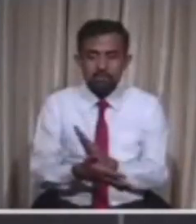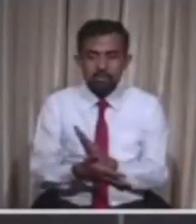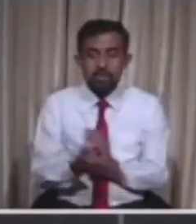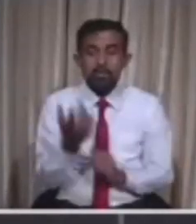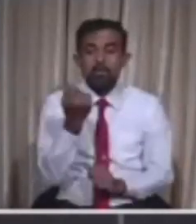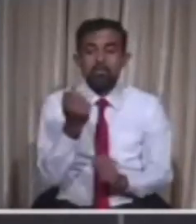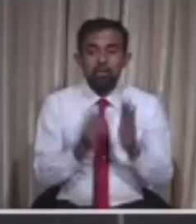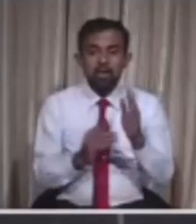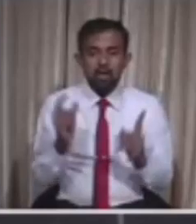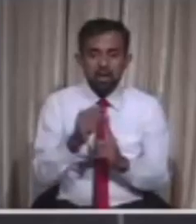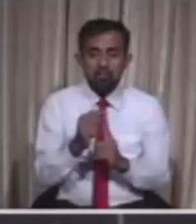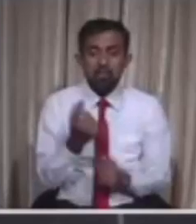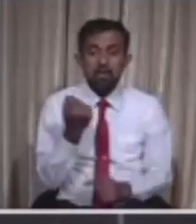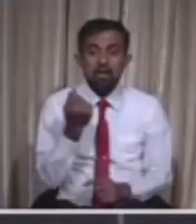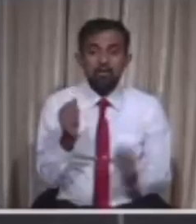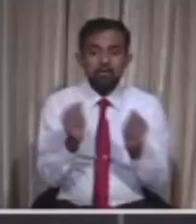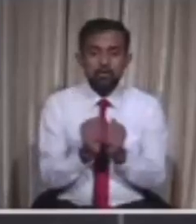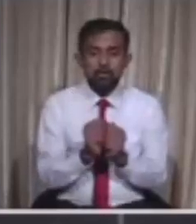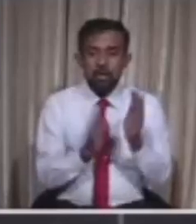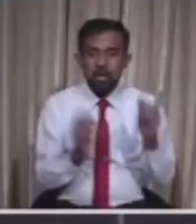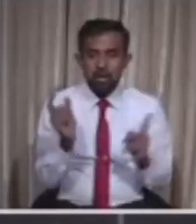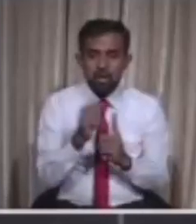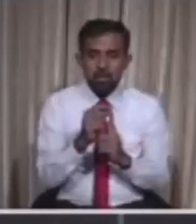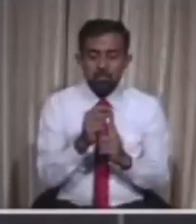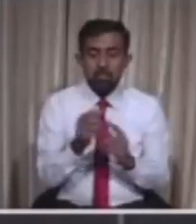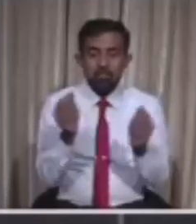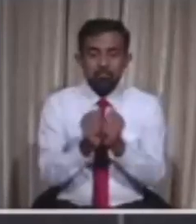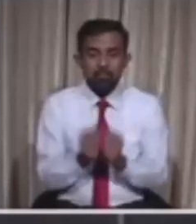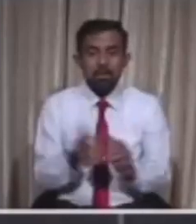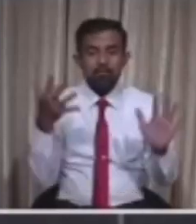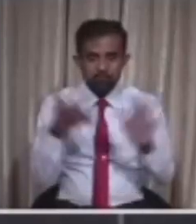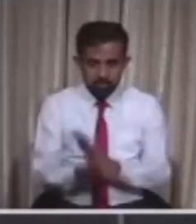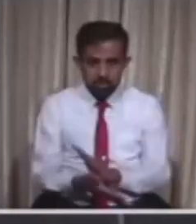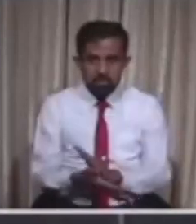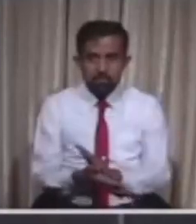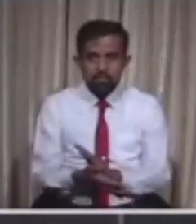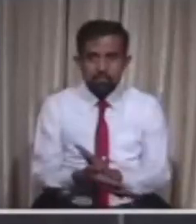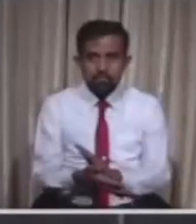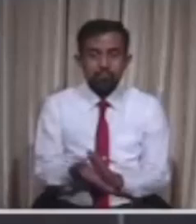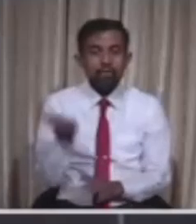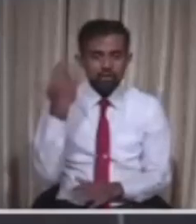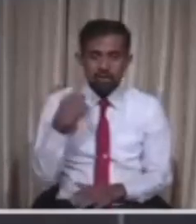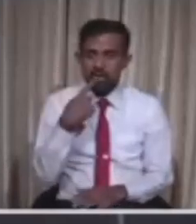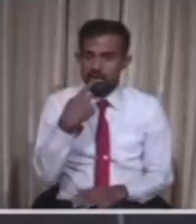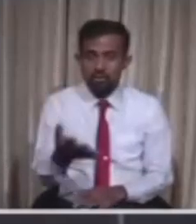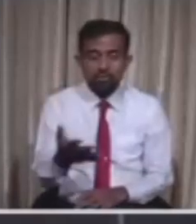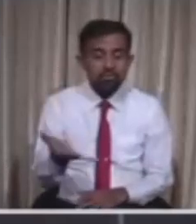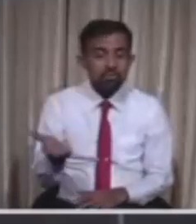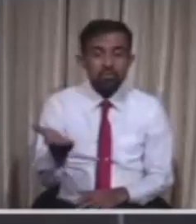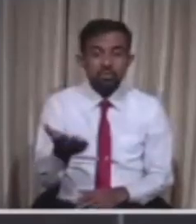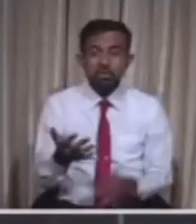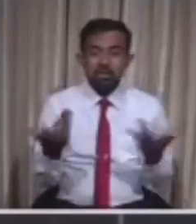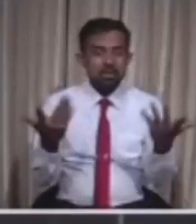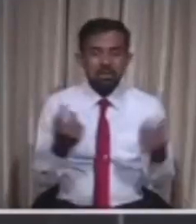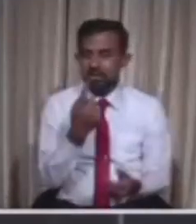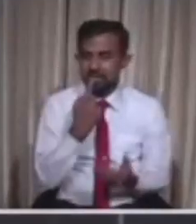මුදල් ඇමතිවරයා, ආර්ථික කටයුතු පිළිබඳ ඇමතිවරයා මේ කරන දේ වැරදි. ඒක කිව්වා. කිසි කෙනෙක්ට කියන්න බෑ කිව්වේ නෑ